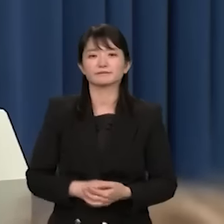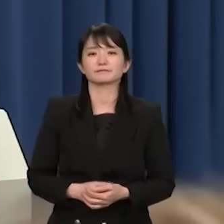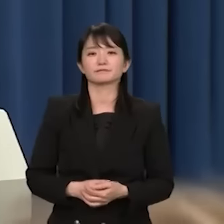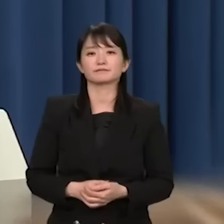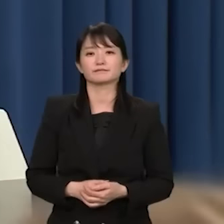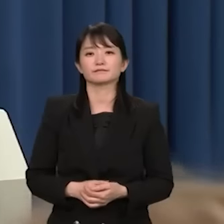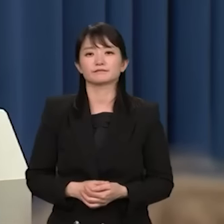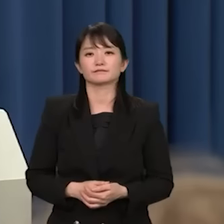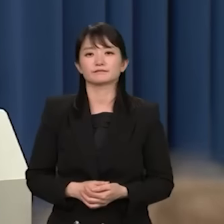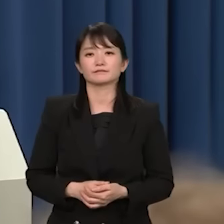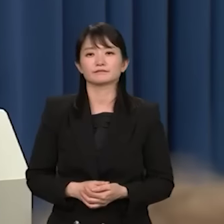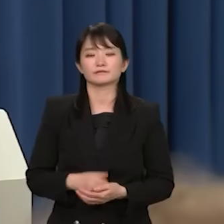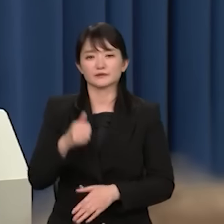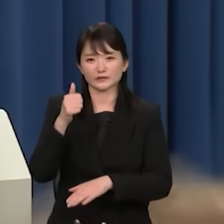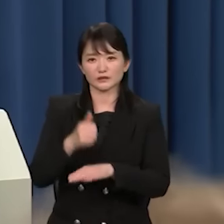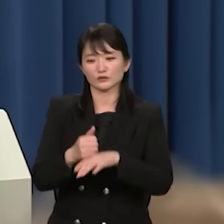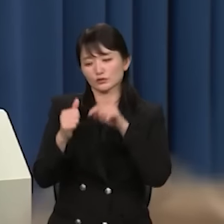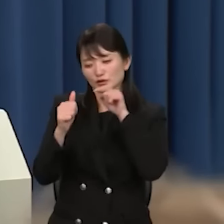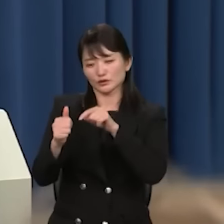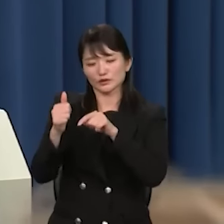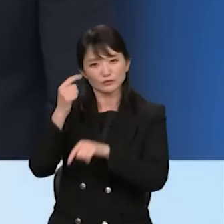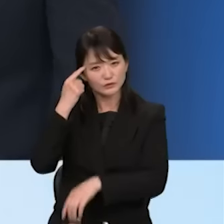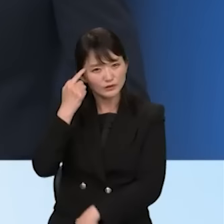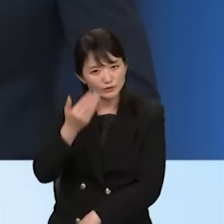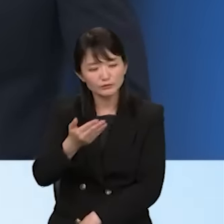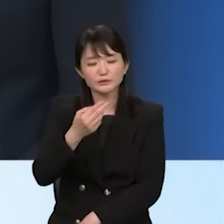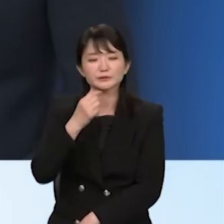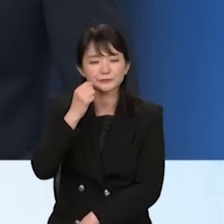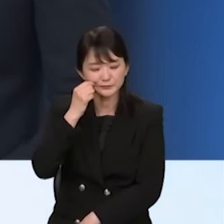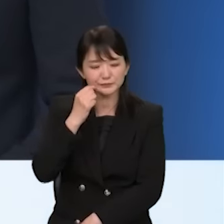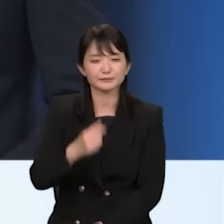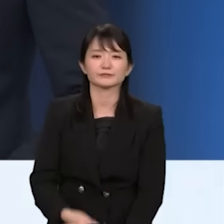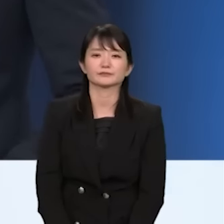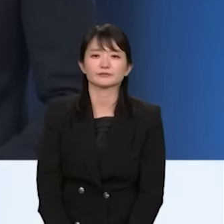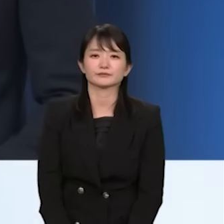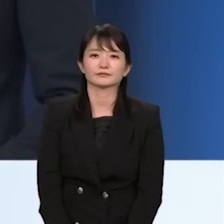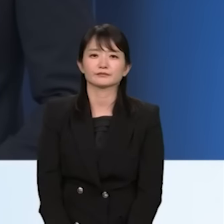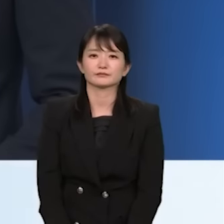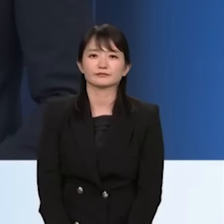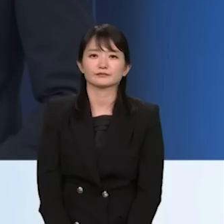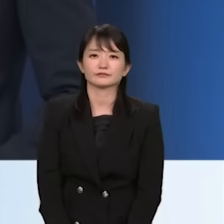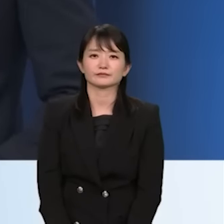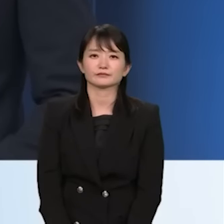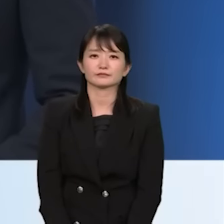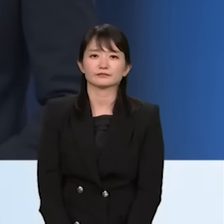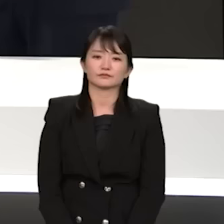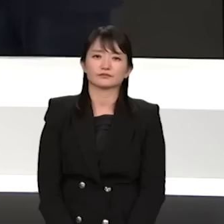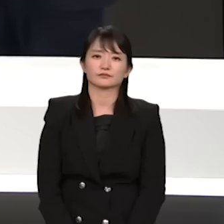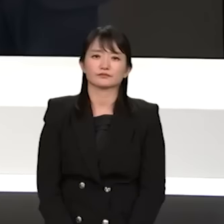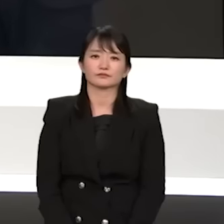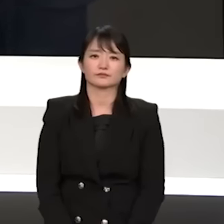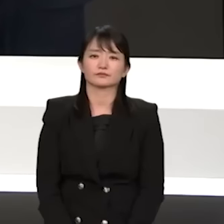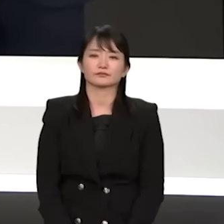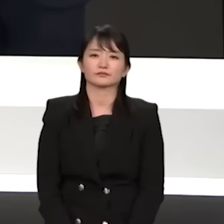끝내 기회는 닿지 않았습니다. 네, 잘 들었습니다. 대통령실에서 김태형 기자였습니다.